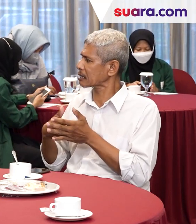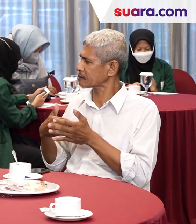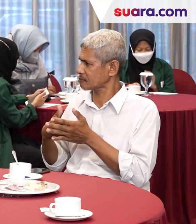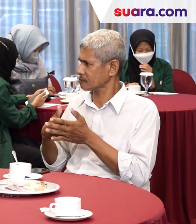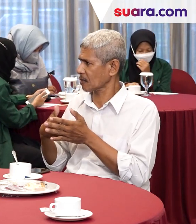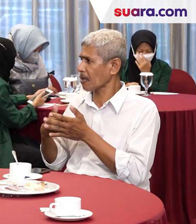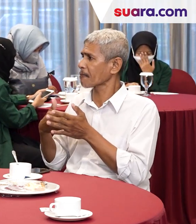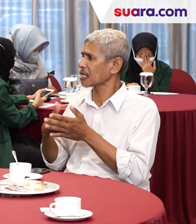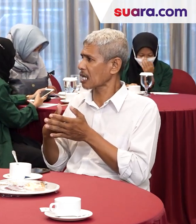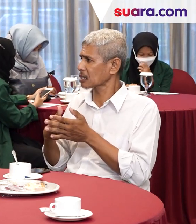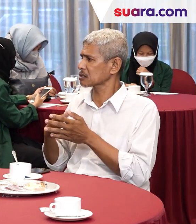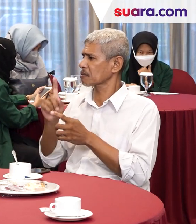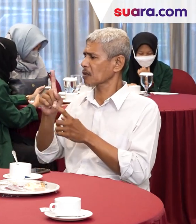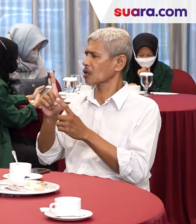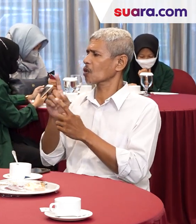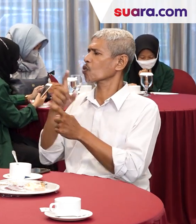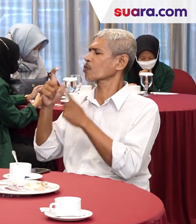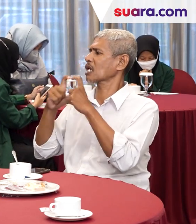hambatan